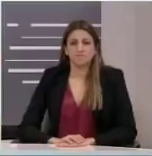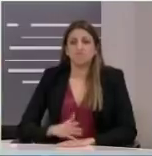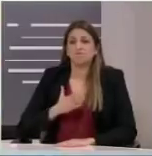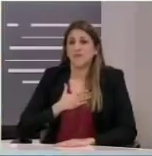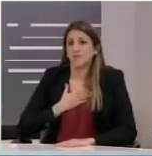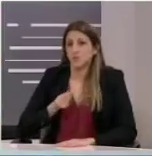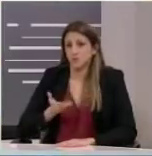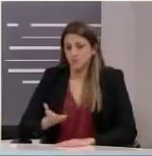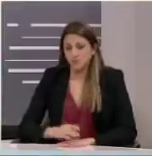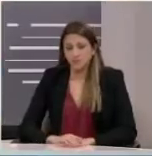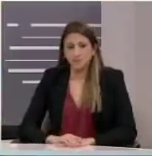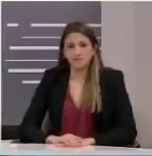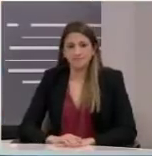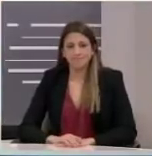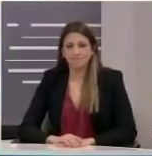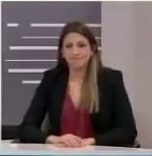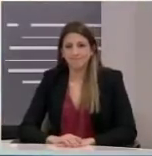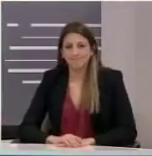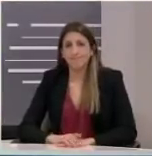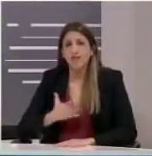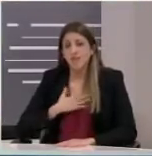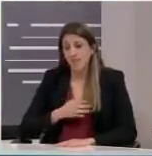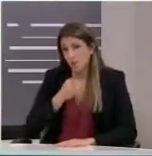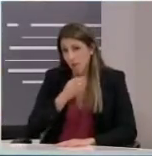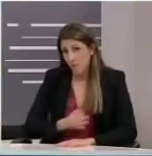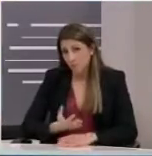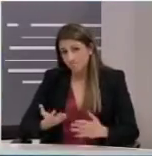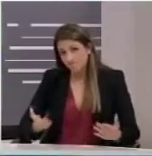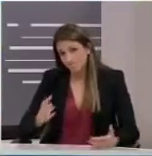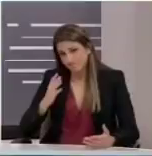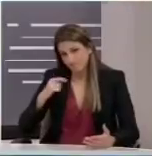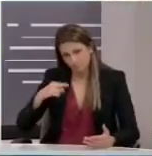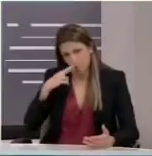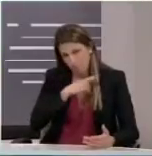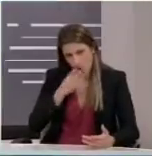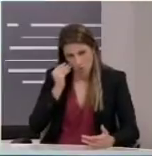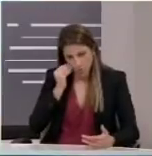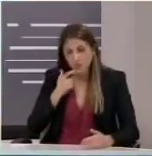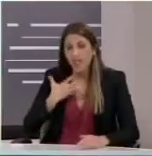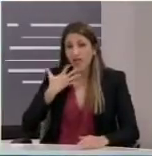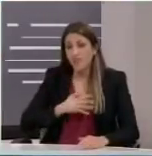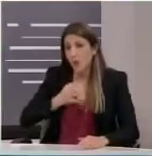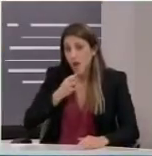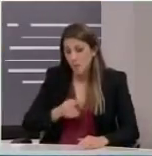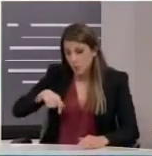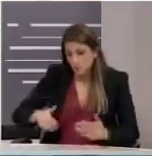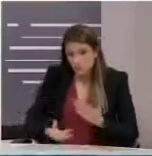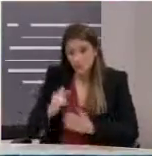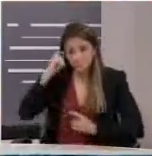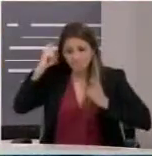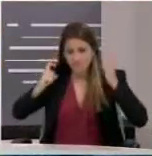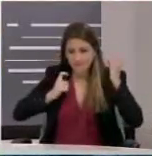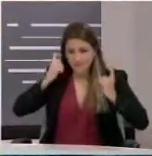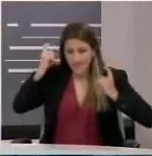Κύριε Πρόεδρε, δεν σας κρύβω, κυρίες και κύριοι συνάδελφοι, ότι αναρωτιόμουν σήμερα όλη μέρα αν αξίζει